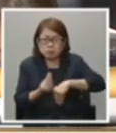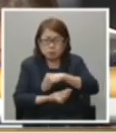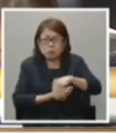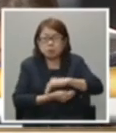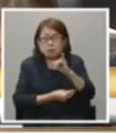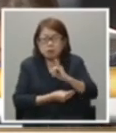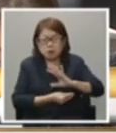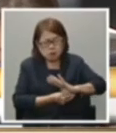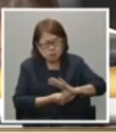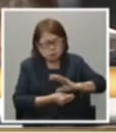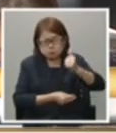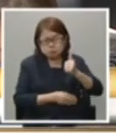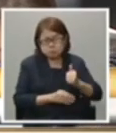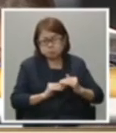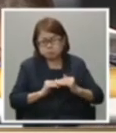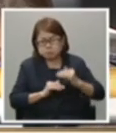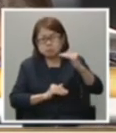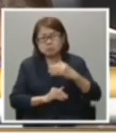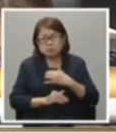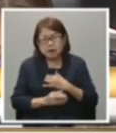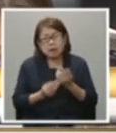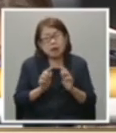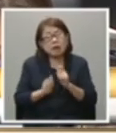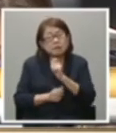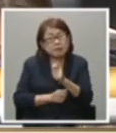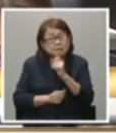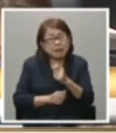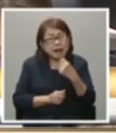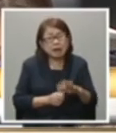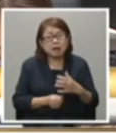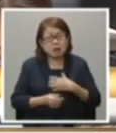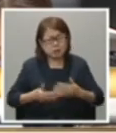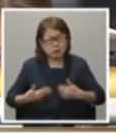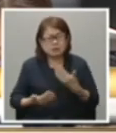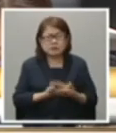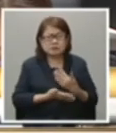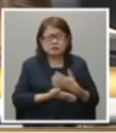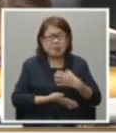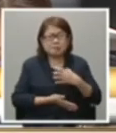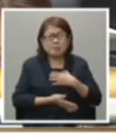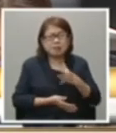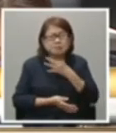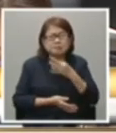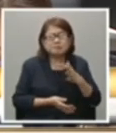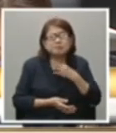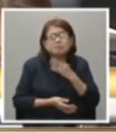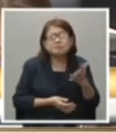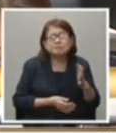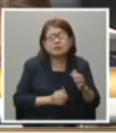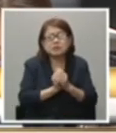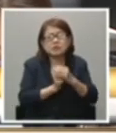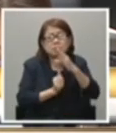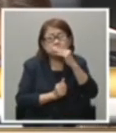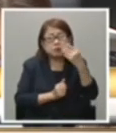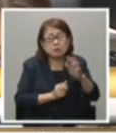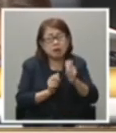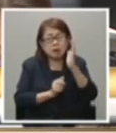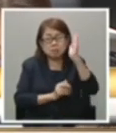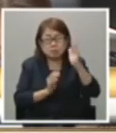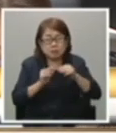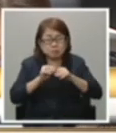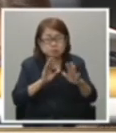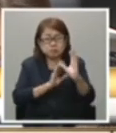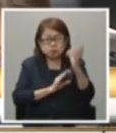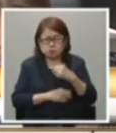เขาไม่อยากได้ตังค์เขาอยากมาพัฒนาโลกซึ่งดิฉันคิดว่ามันเป็นการโกหกอย่างหน้าตาเฉ